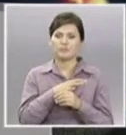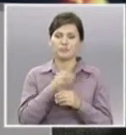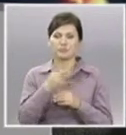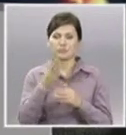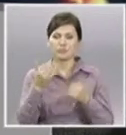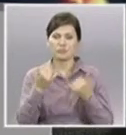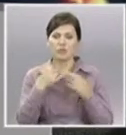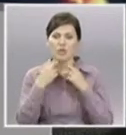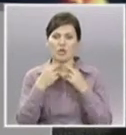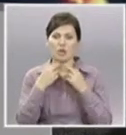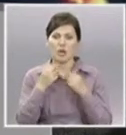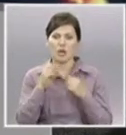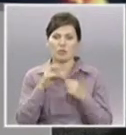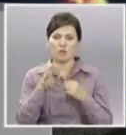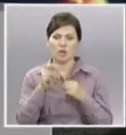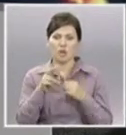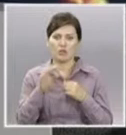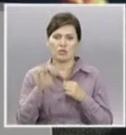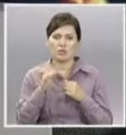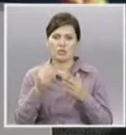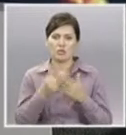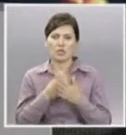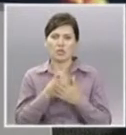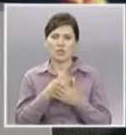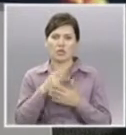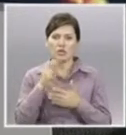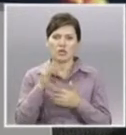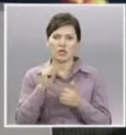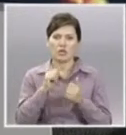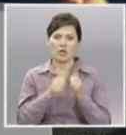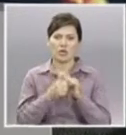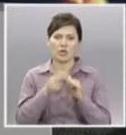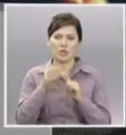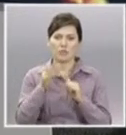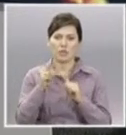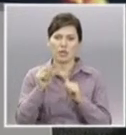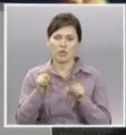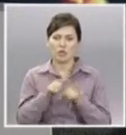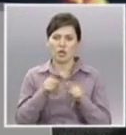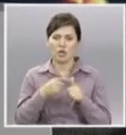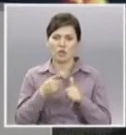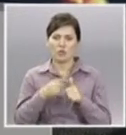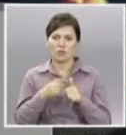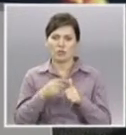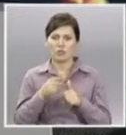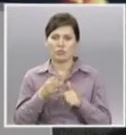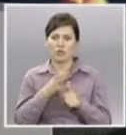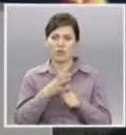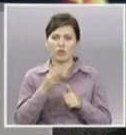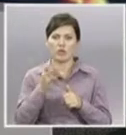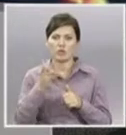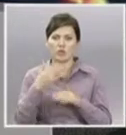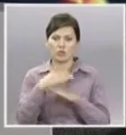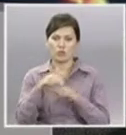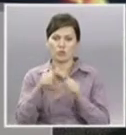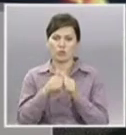біздің қазір назарымызда жаңа Ақбұлақтың да жаңа да мына Каменка деген елді мекен бар мына жерде. Yeah, yeah. Соның атауы да одан кейінгі мына Райымбек